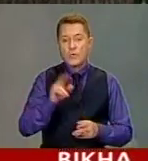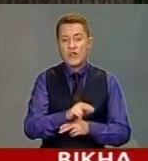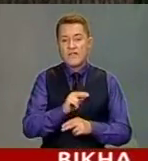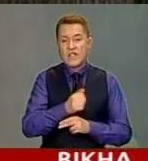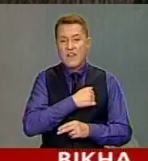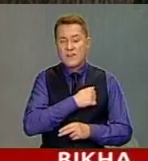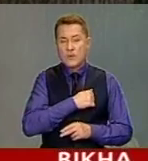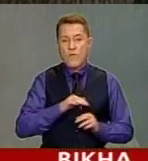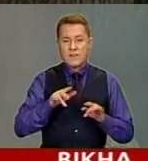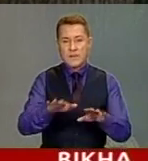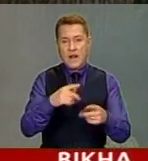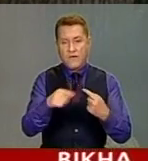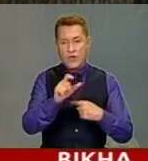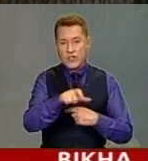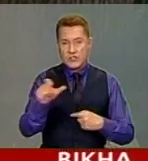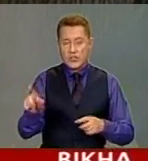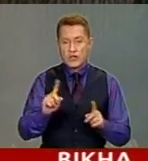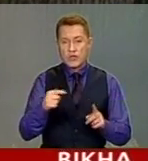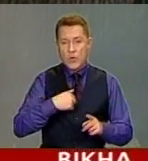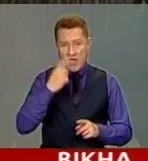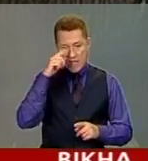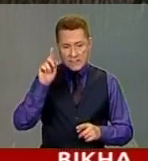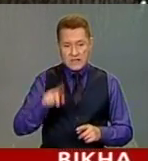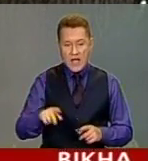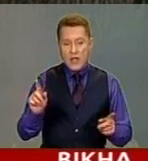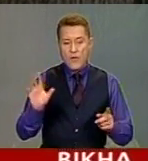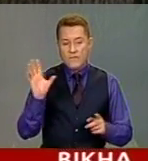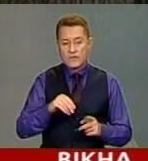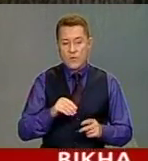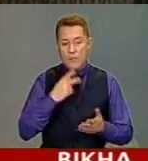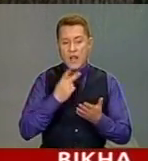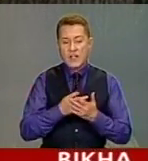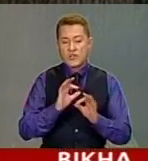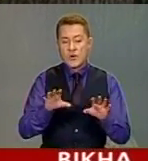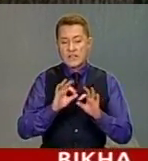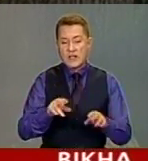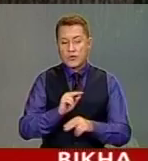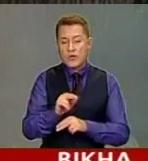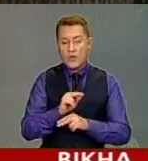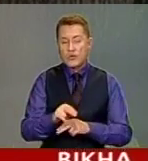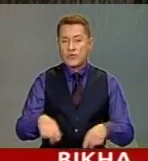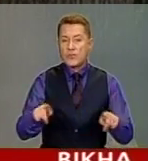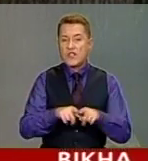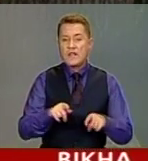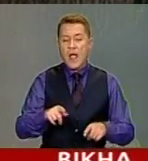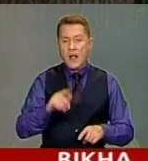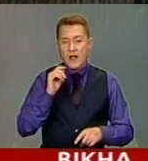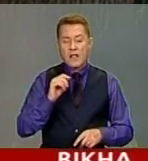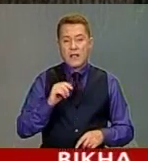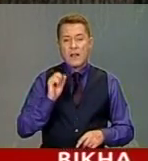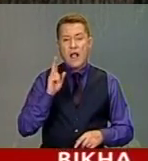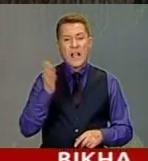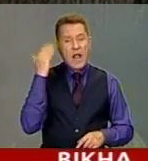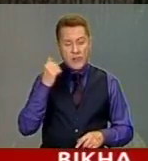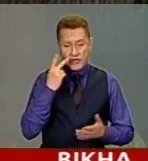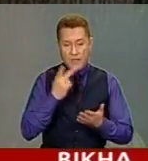військової справи інших. Що я знаю, я все покажу, все розкажу, все научу. Ну, звісно, не так уже я буду показувати, як показував раніше,